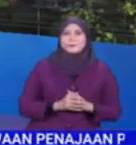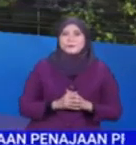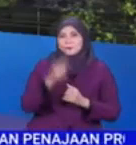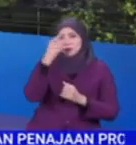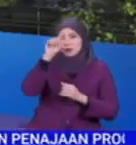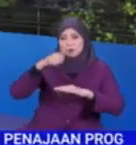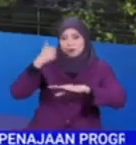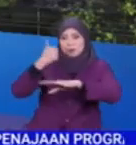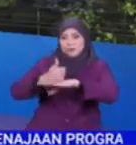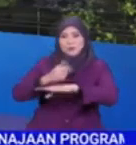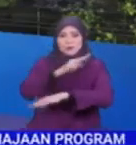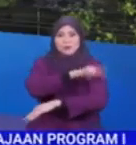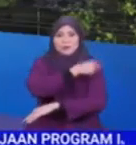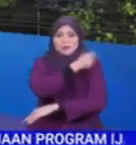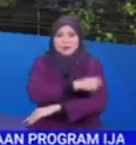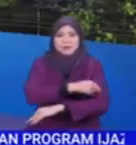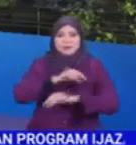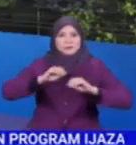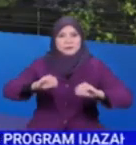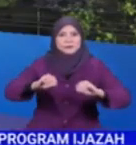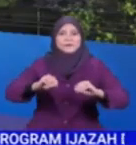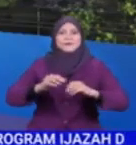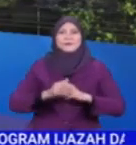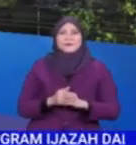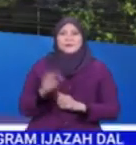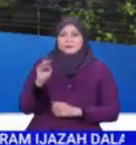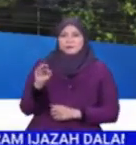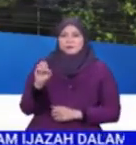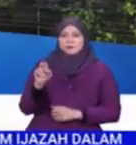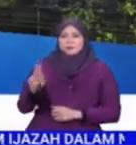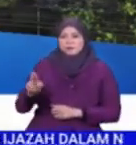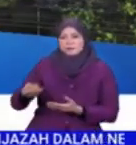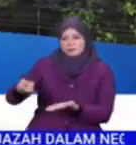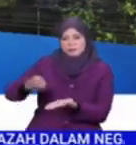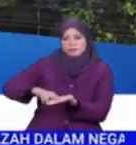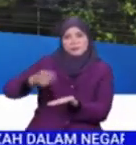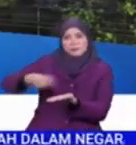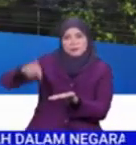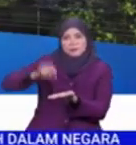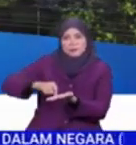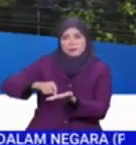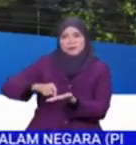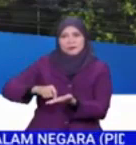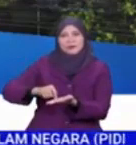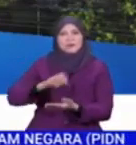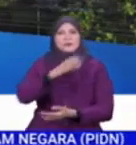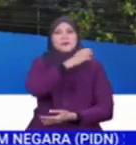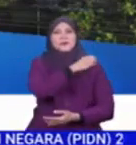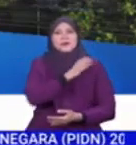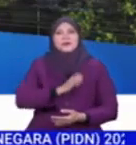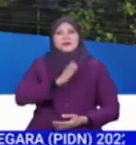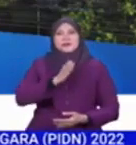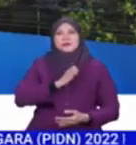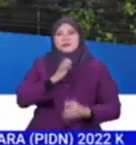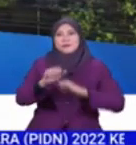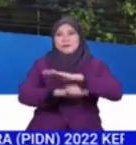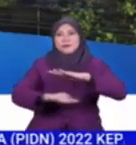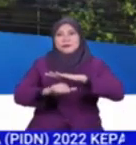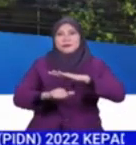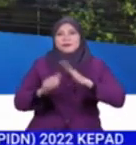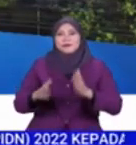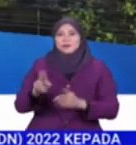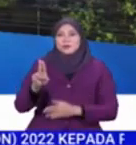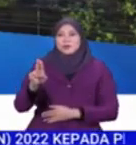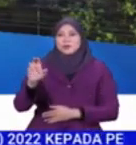untuk menumbuhkan Hospital pengajak emoyu ditandatangani ketua pegawai eksekutif dan pengasas kumpulan you